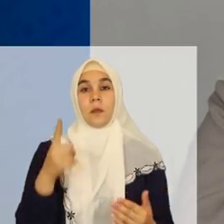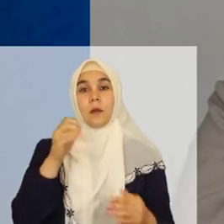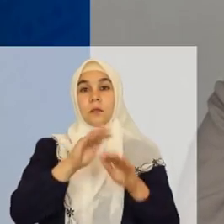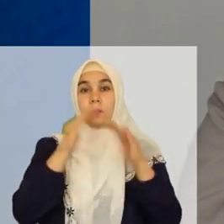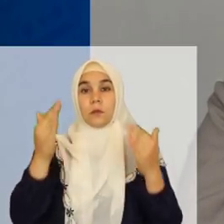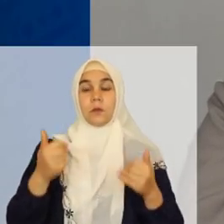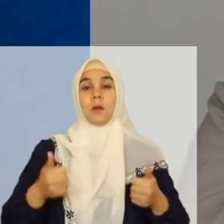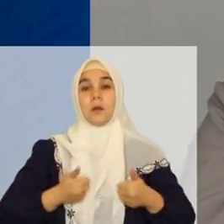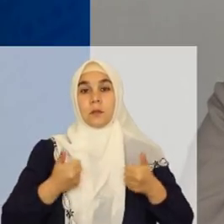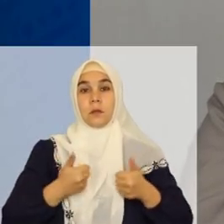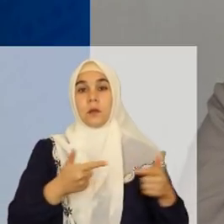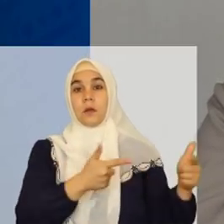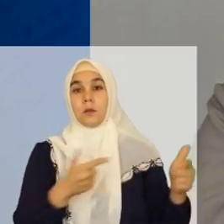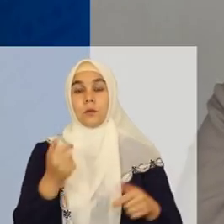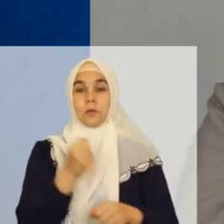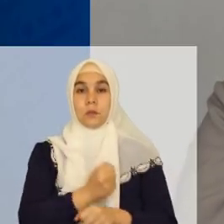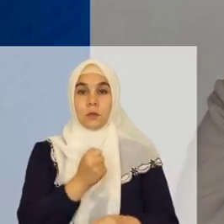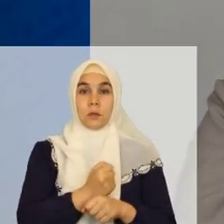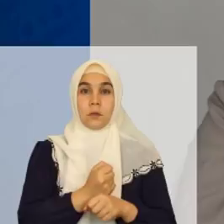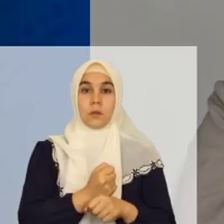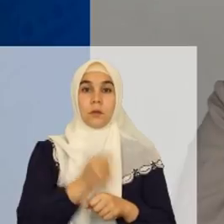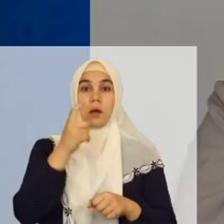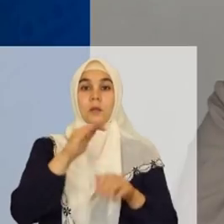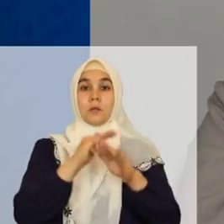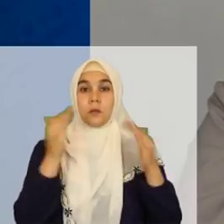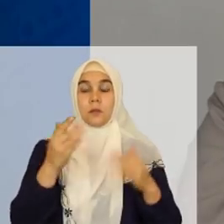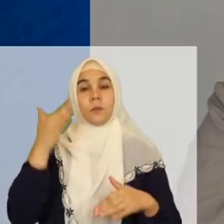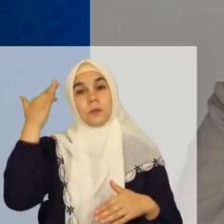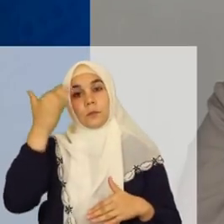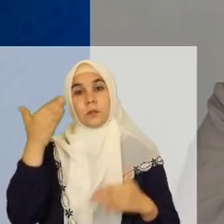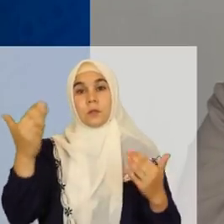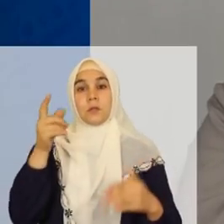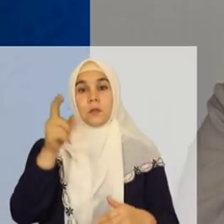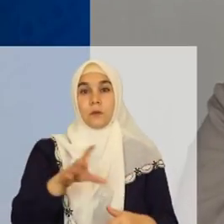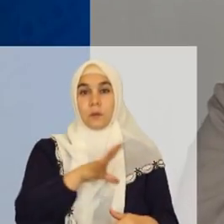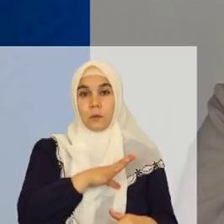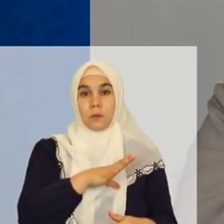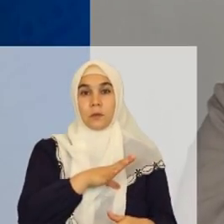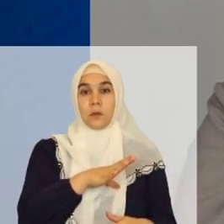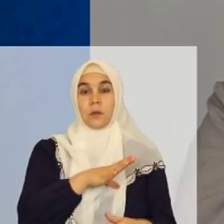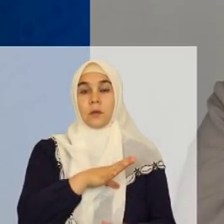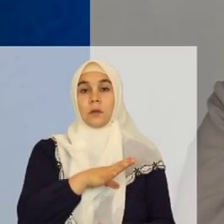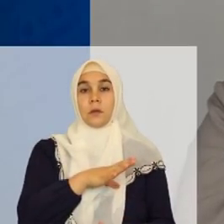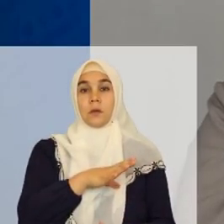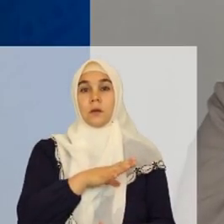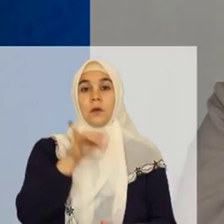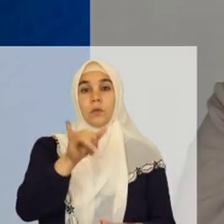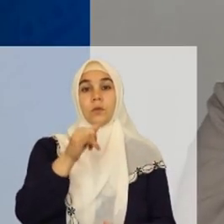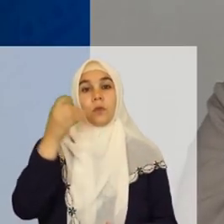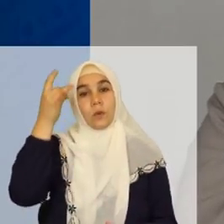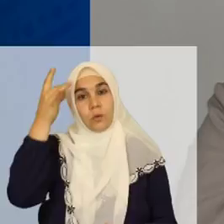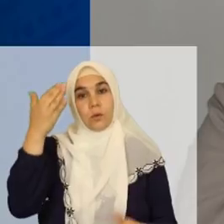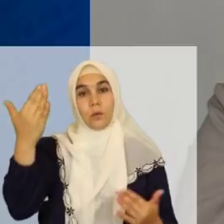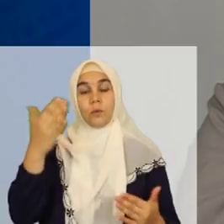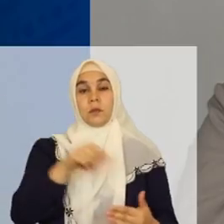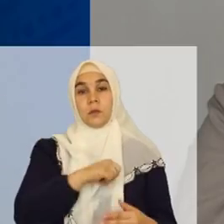hajga tayyorgarlik ko'rayotgan, hajni niyat qilib turgan kishilarga uning